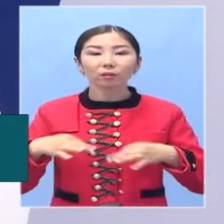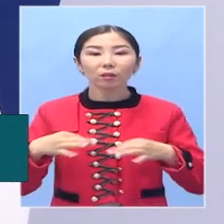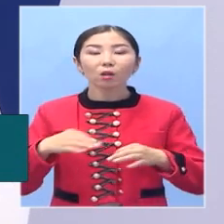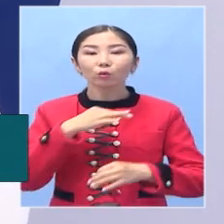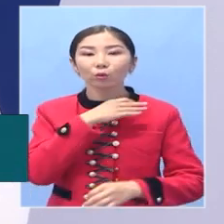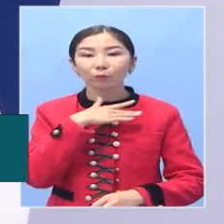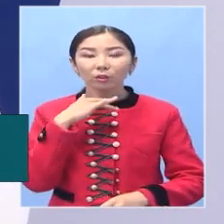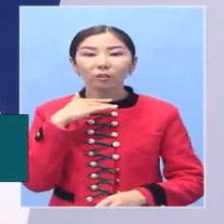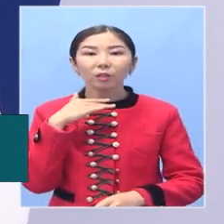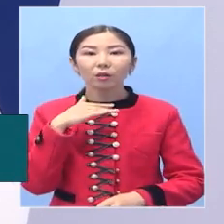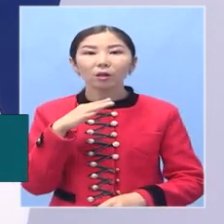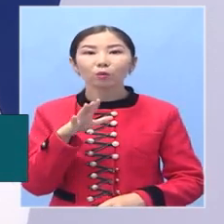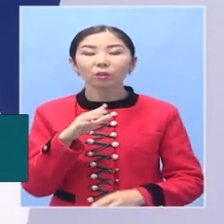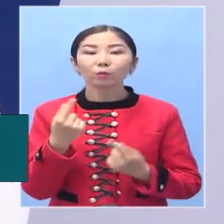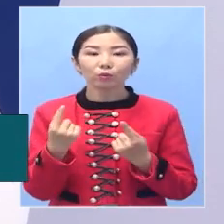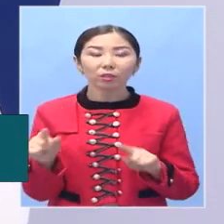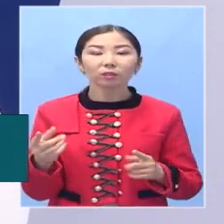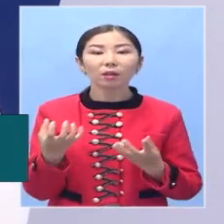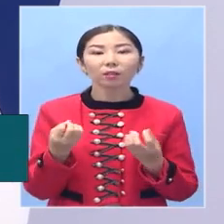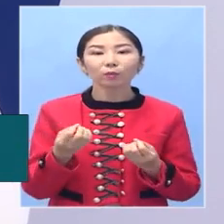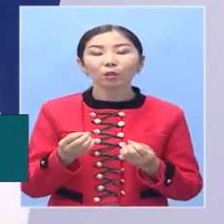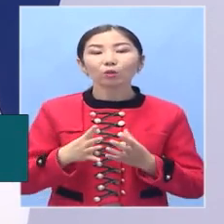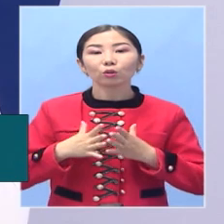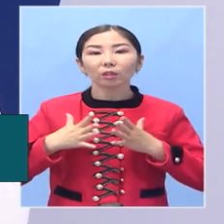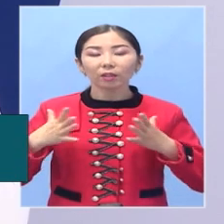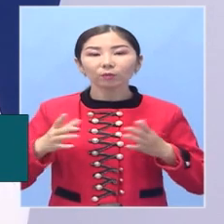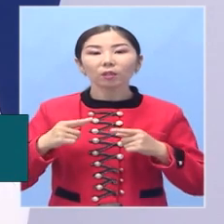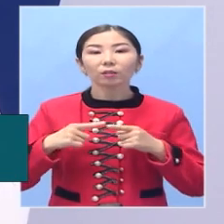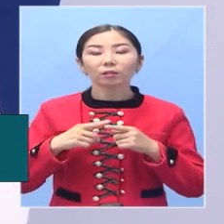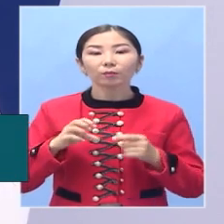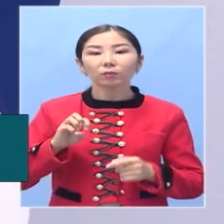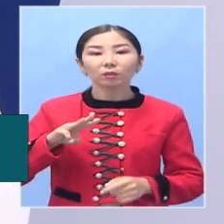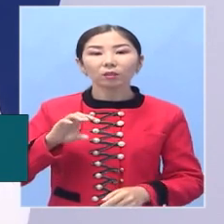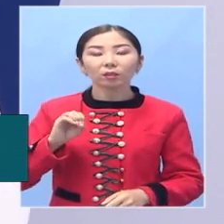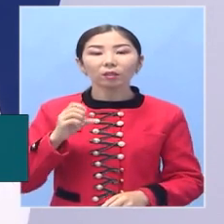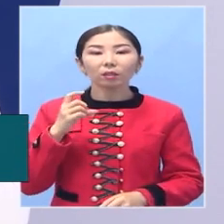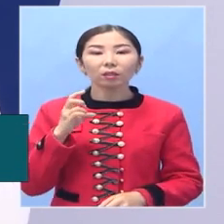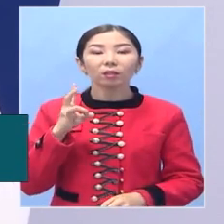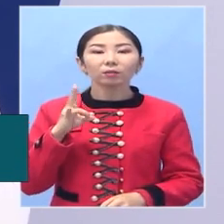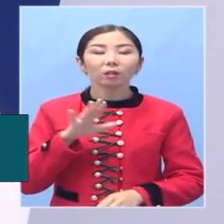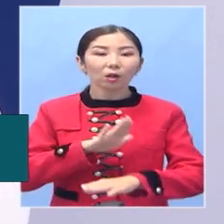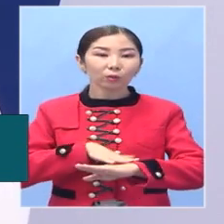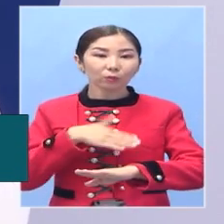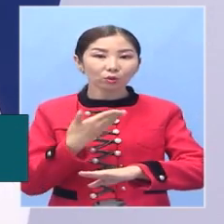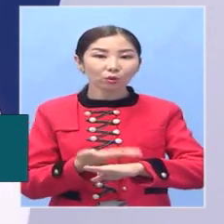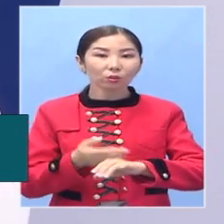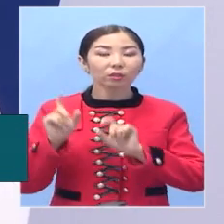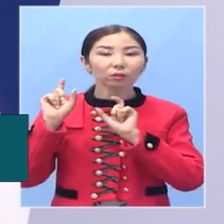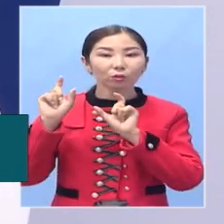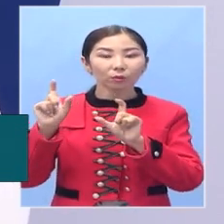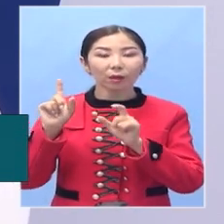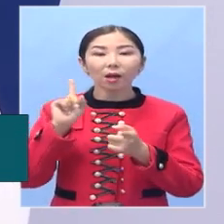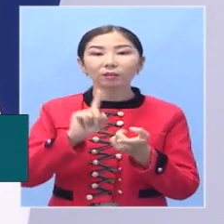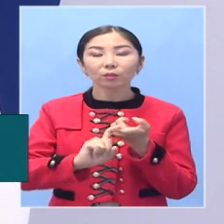көптігі, одан бөлек жаңағы үлкен техникалар. Біреулер мысалы ауыр жүк көліктері кейде орталық көшелерде жүретін көреміз.